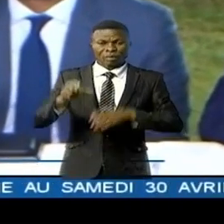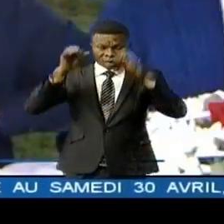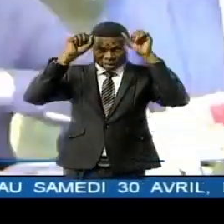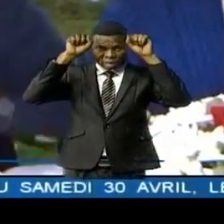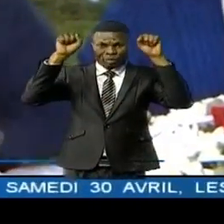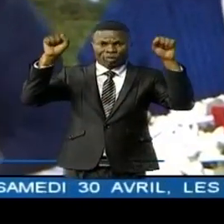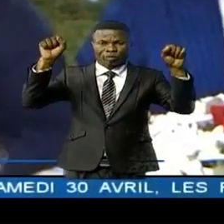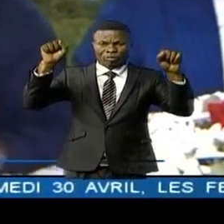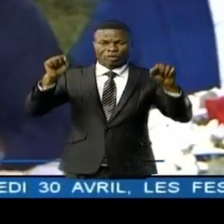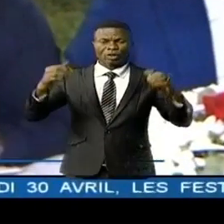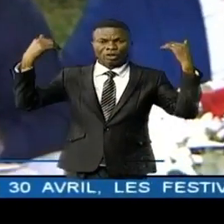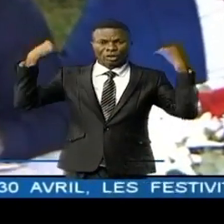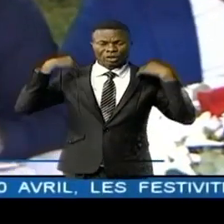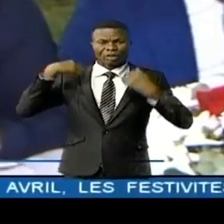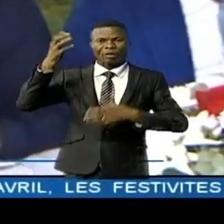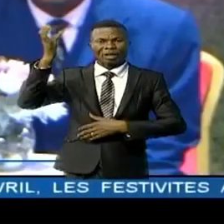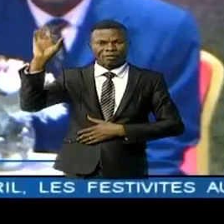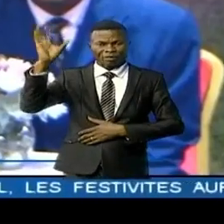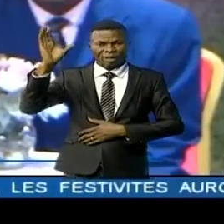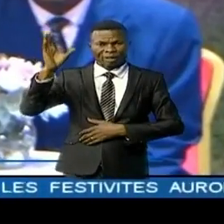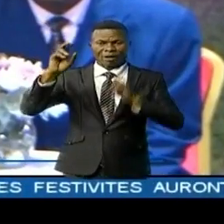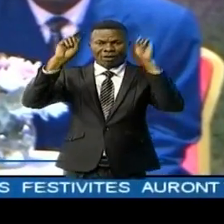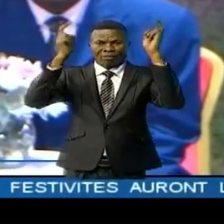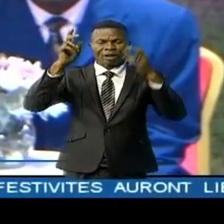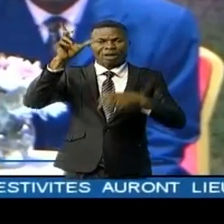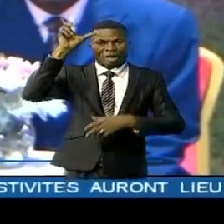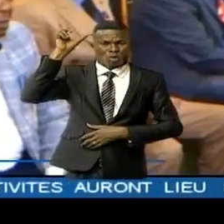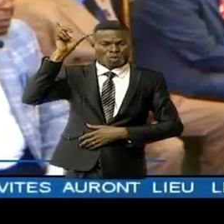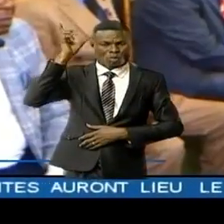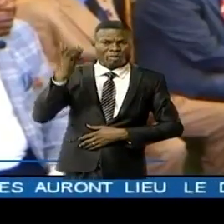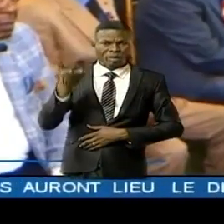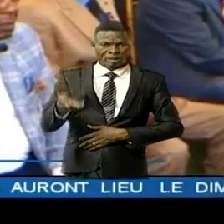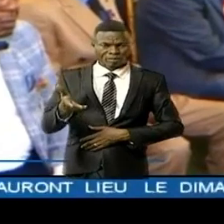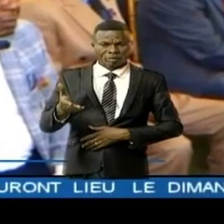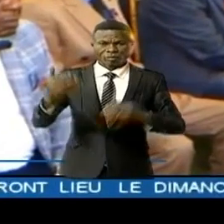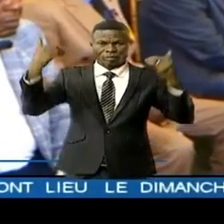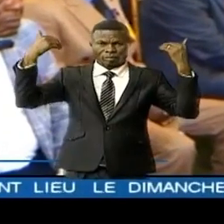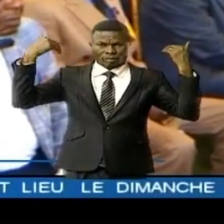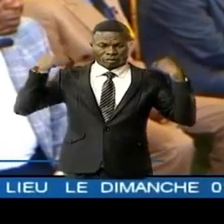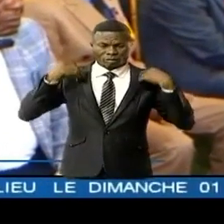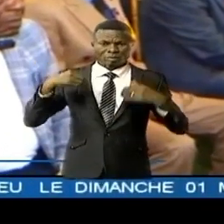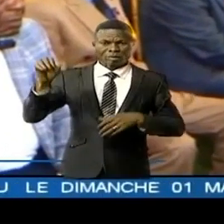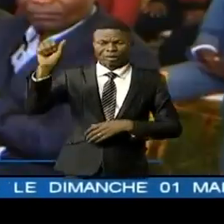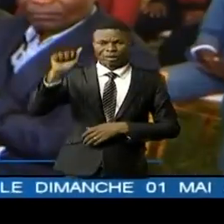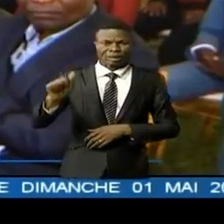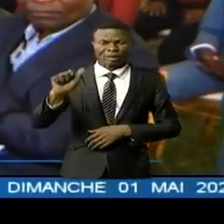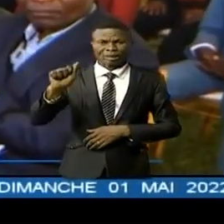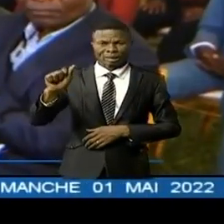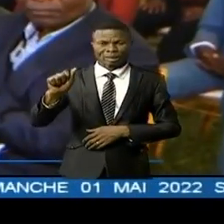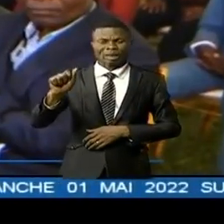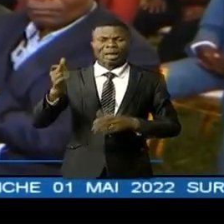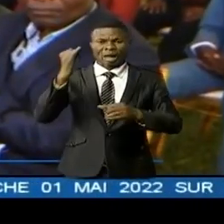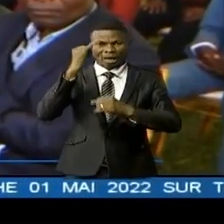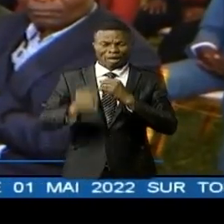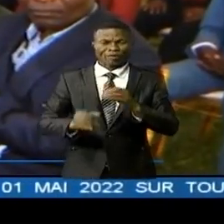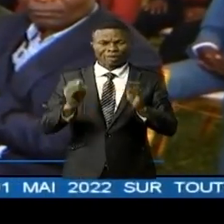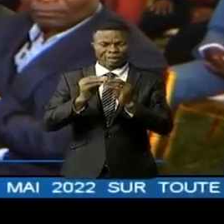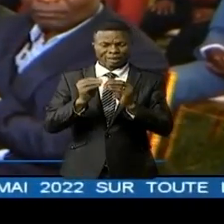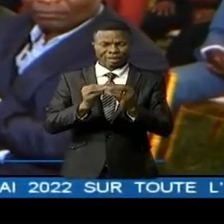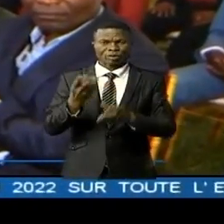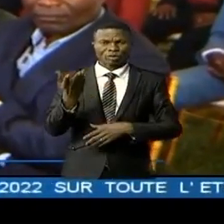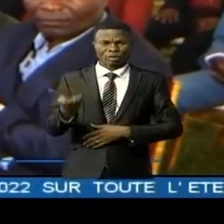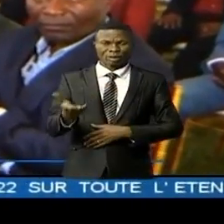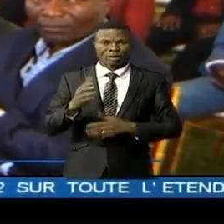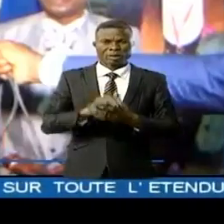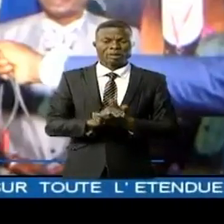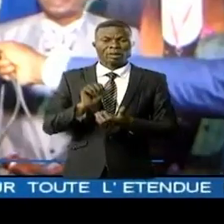président des autorités traditionnelles du Grand Katanga, le chef Sakundundu, au sortir de cette entrevue. Et quand il y a